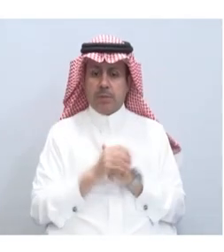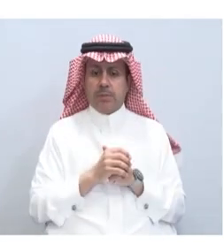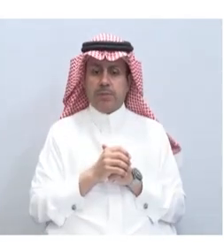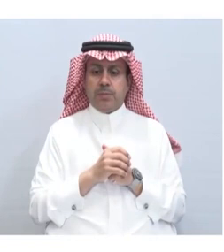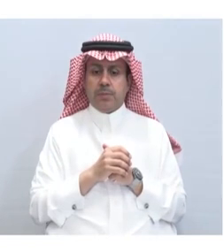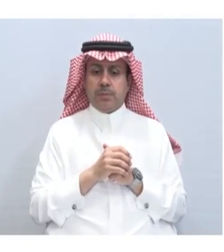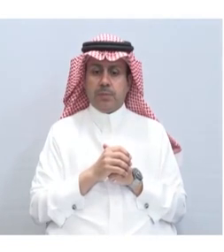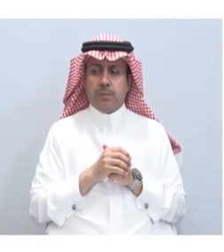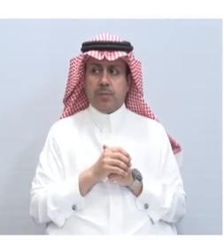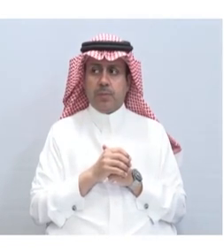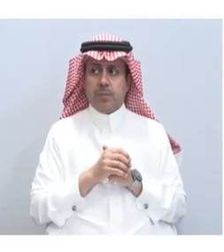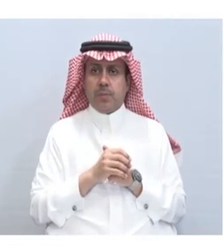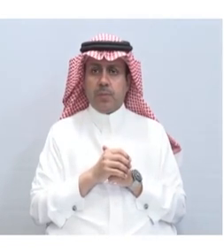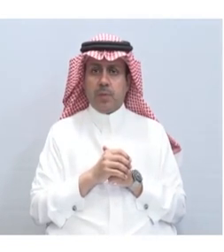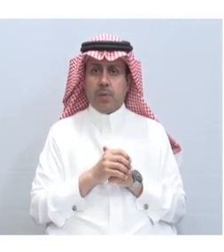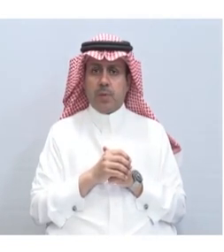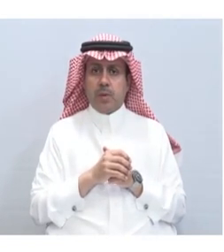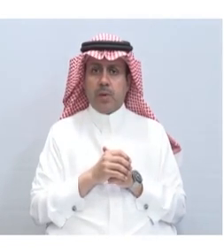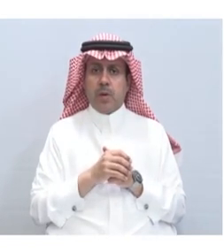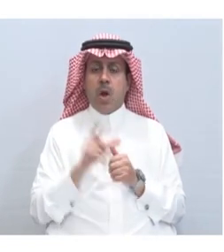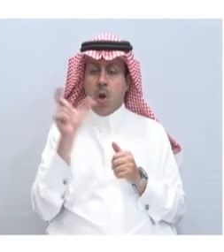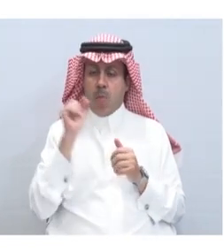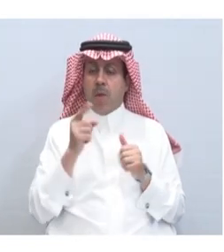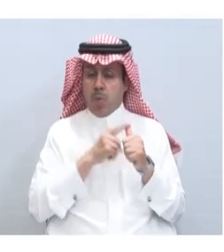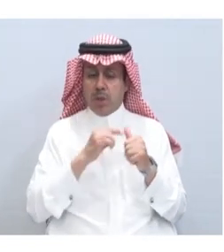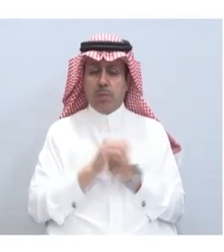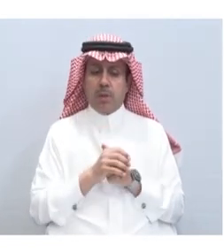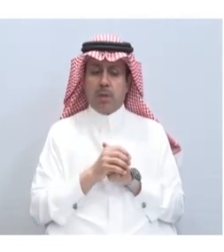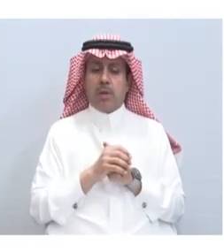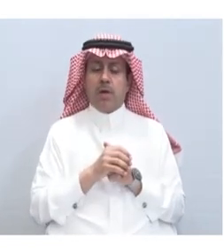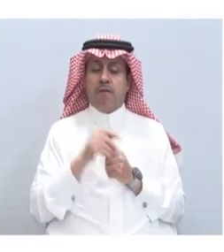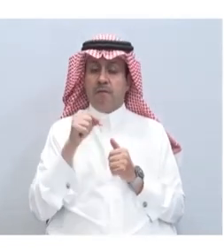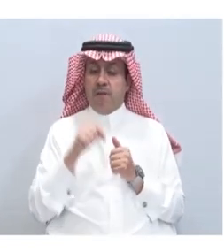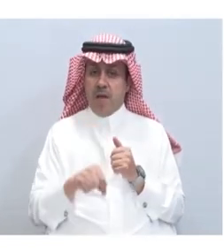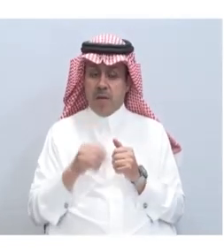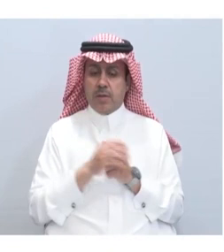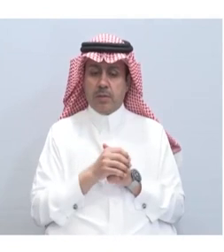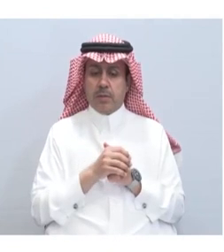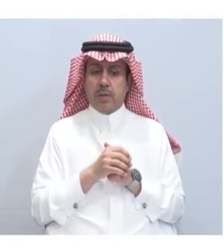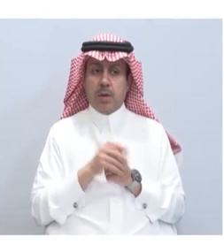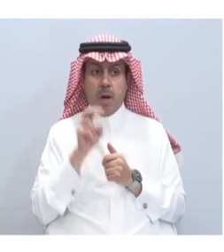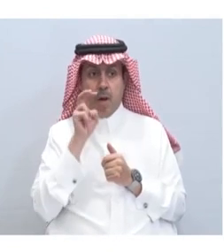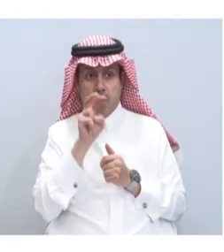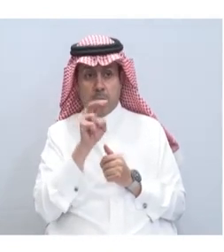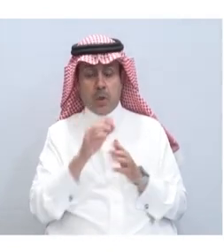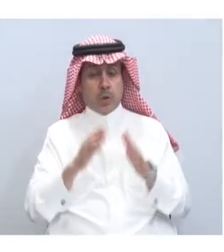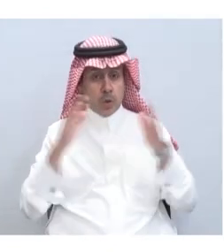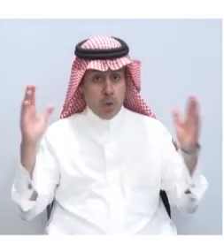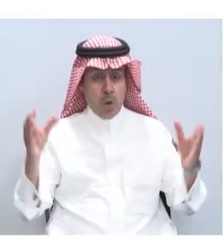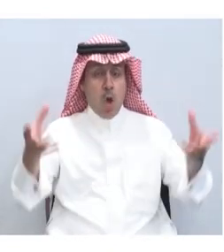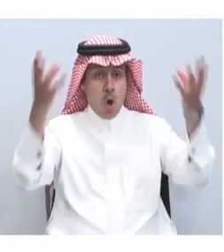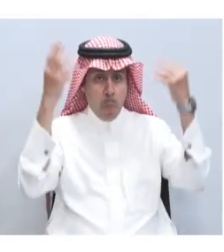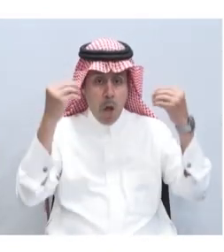لو تحدثنا وناخذ نبذه ونقدمه في بدايه هذا الدرس نظرا للتزايد في حجم